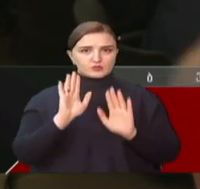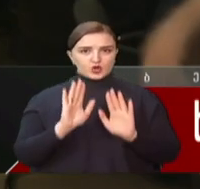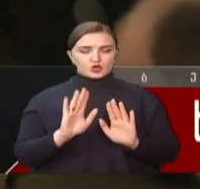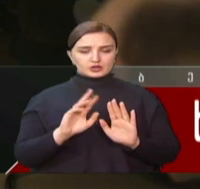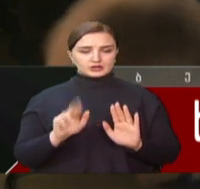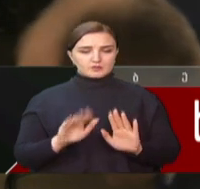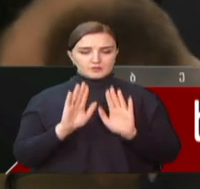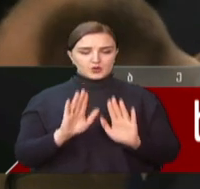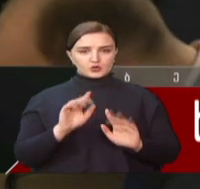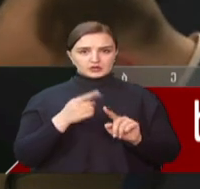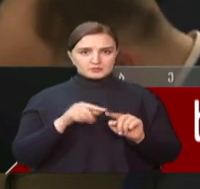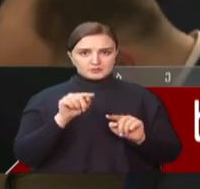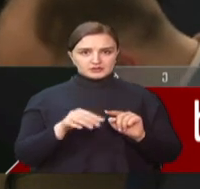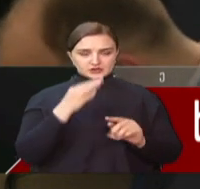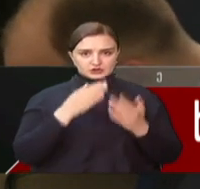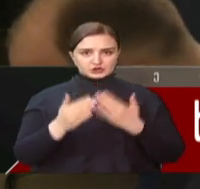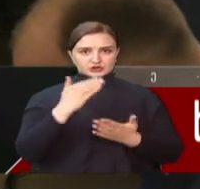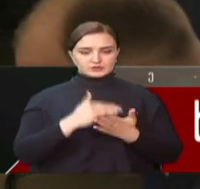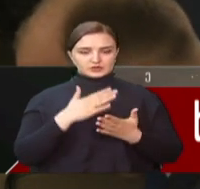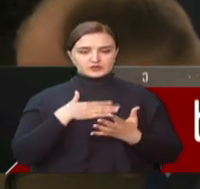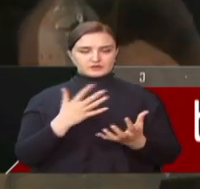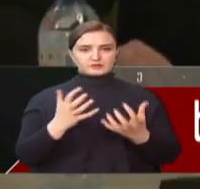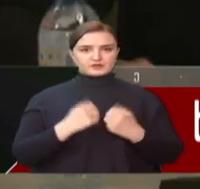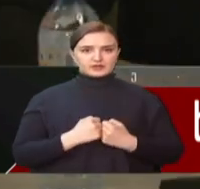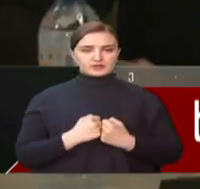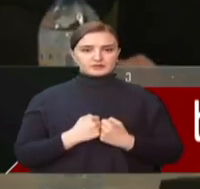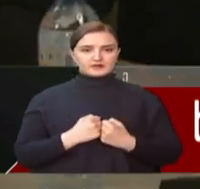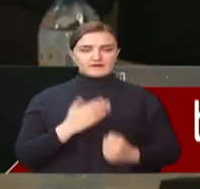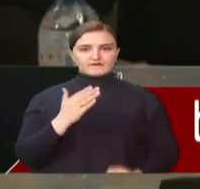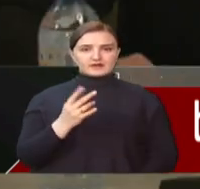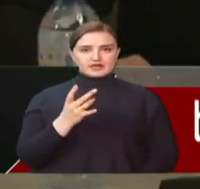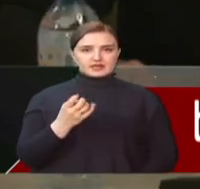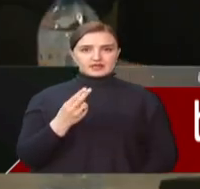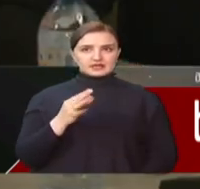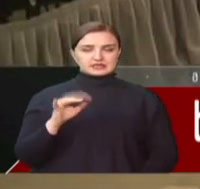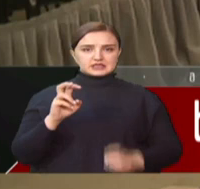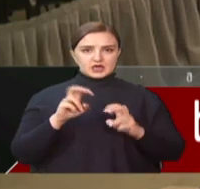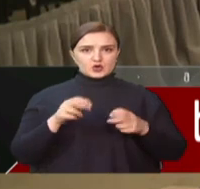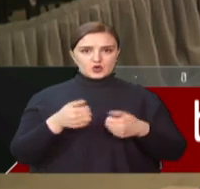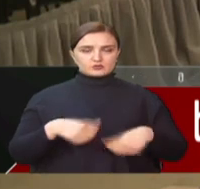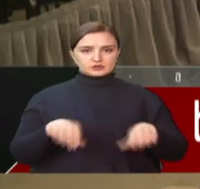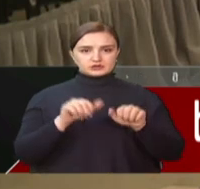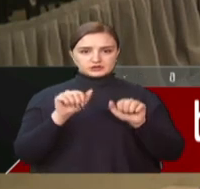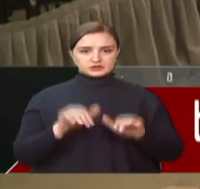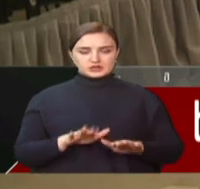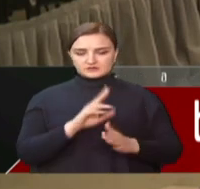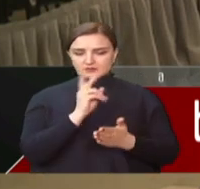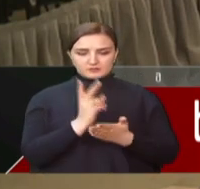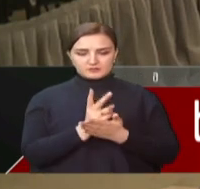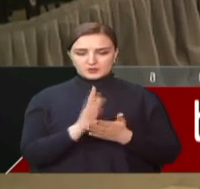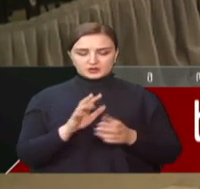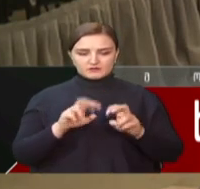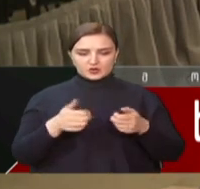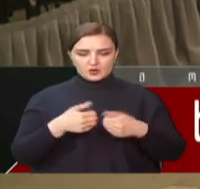და მხოლოდ მას შემდეგ, რაც ჩვენ მივიღებთ ვენეციის კომისიის დასკვნას. მიუხედავად იმისა, რომ